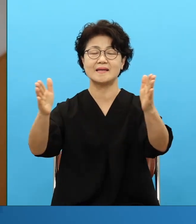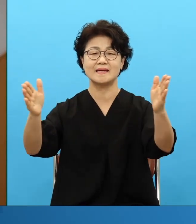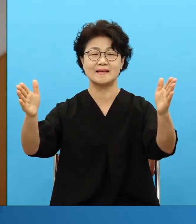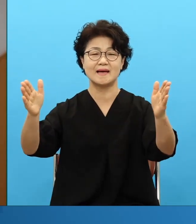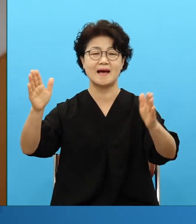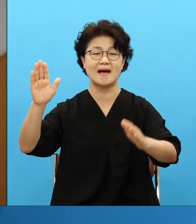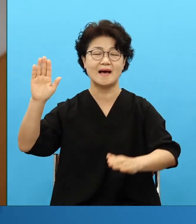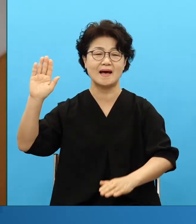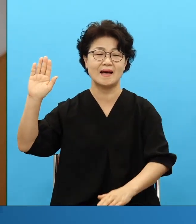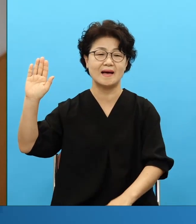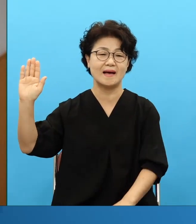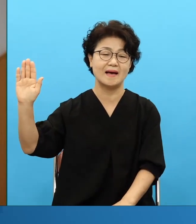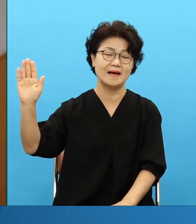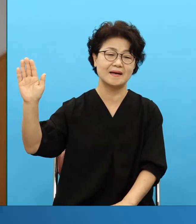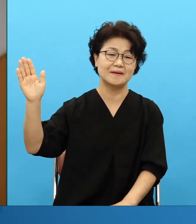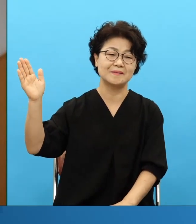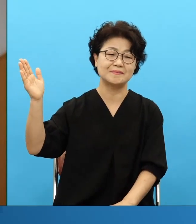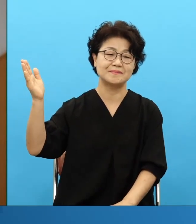시작하리라.